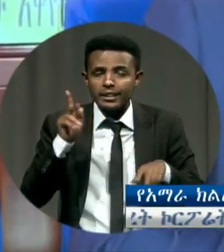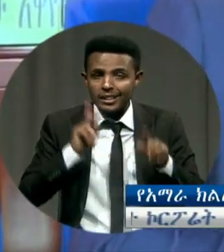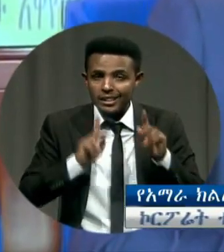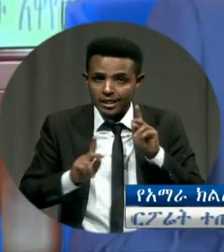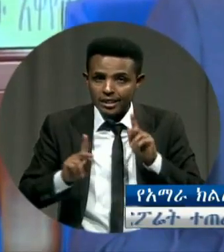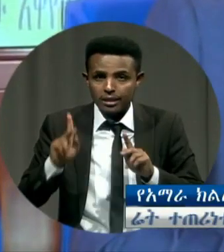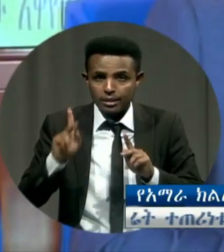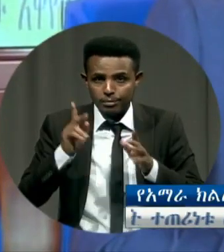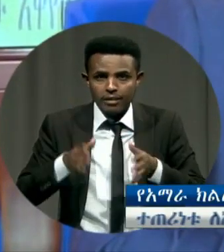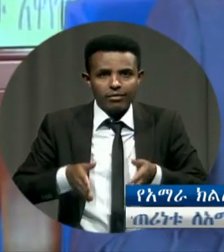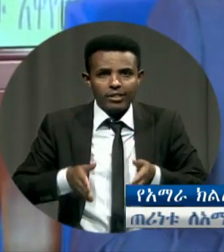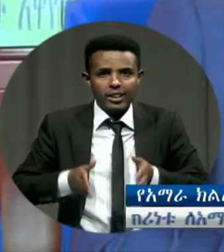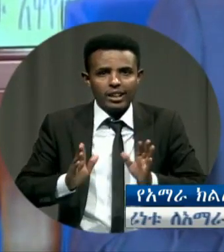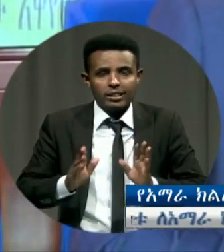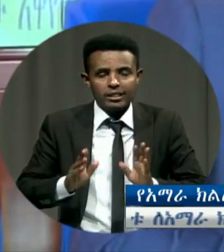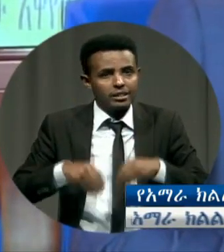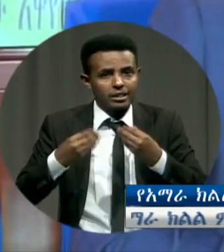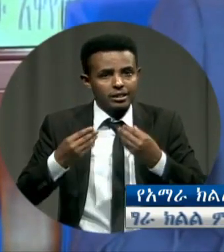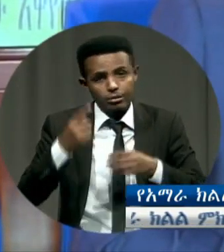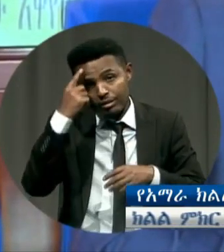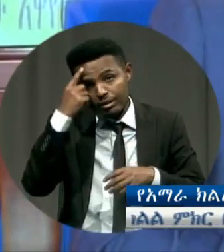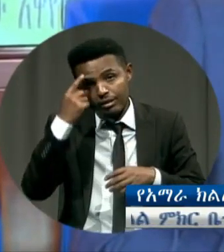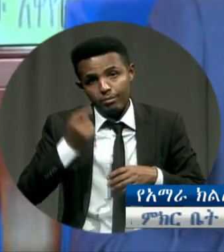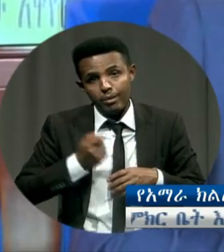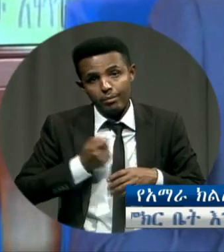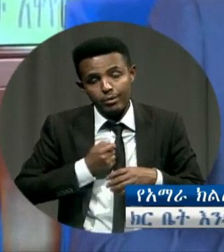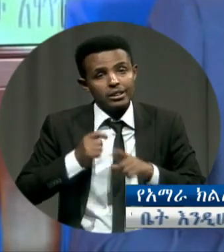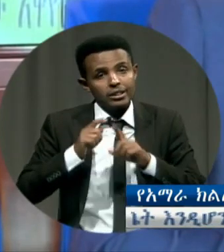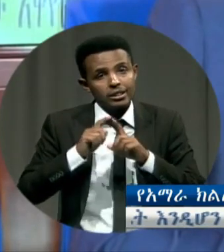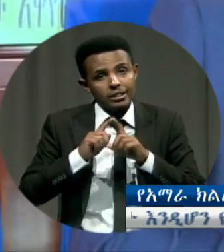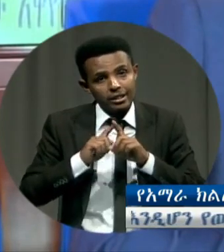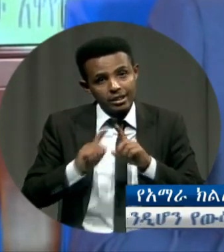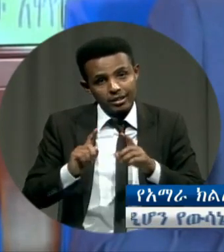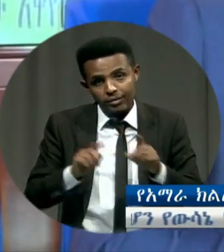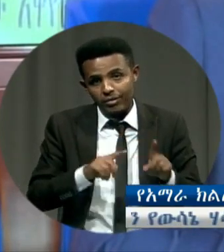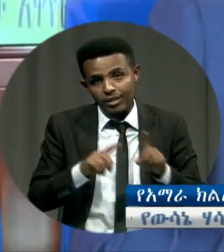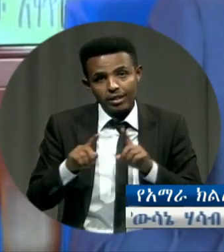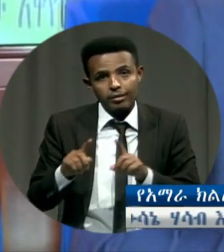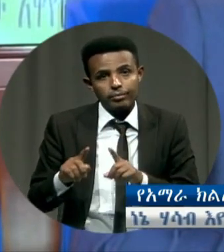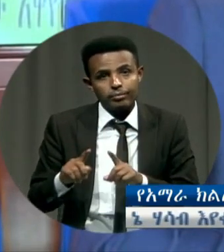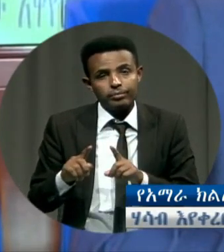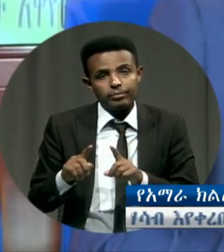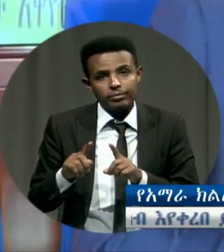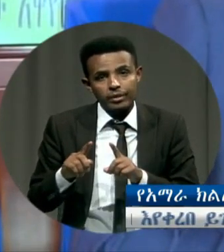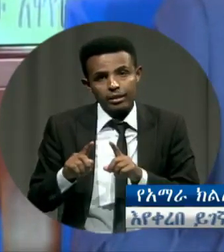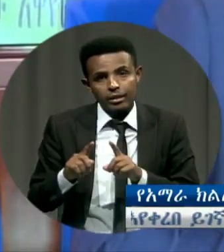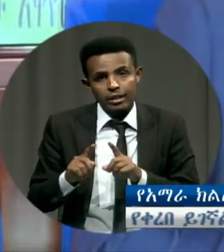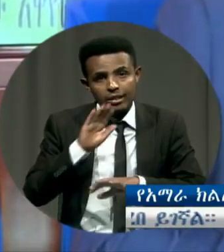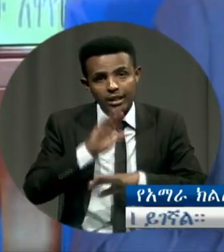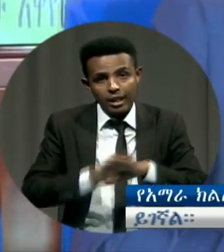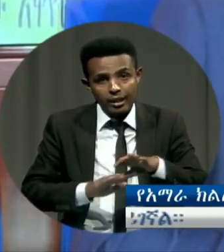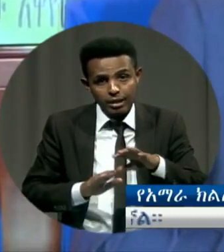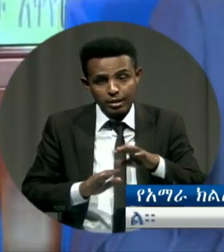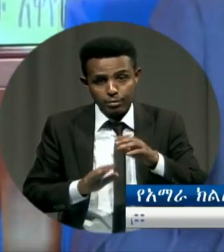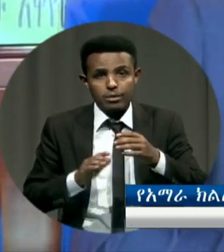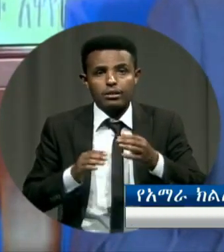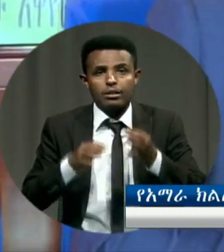ሁሉ እንደዛ ነው የማምነው እኔ ነገር ግን ዛሬ ወደዚህ ምክር ቤት ተጠርነቱ ለመወሰን ከመምጣቱ